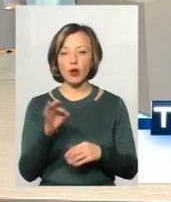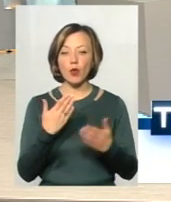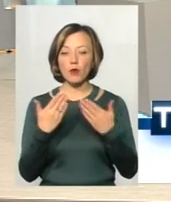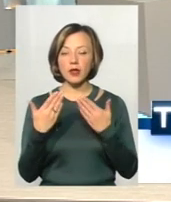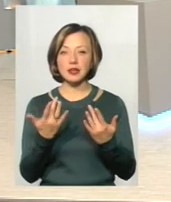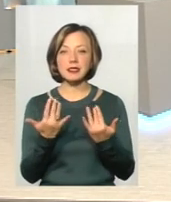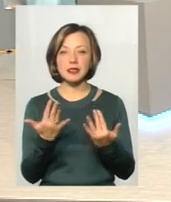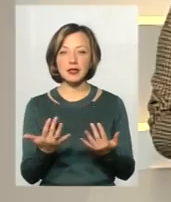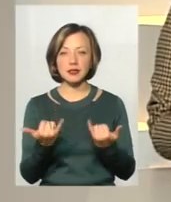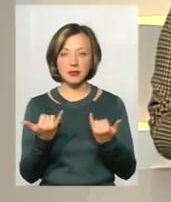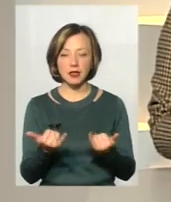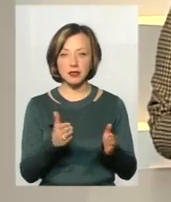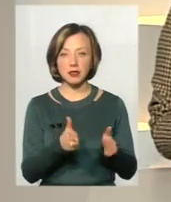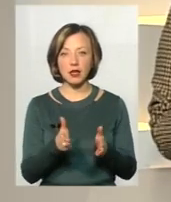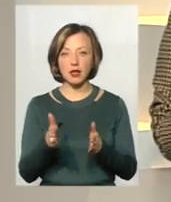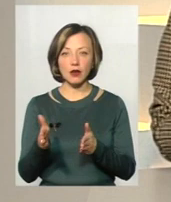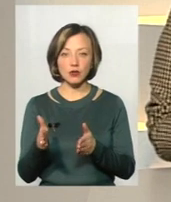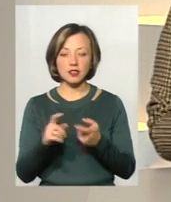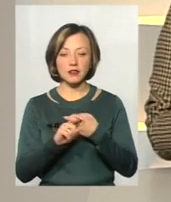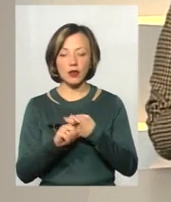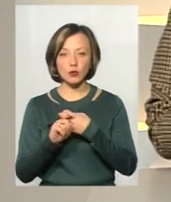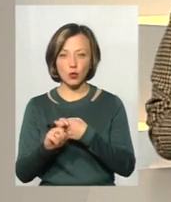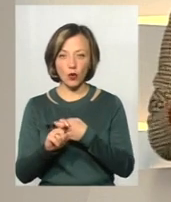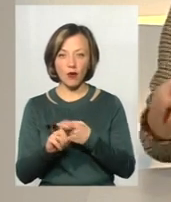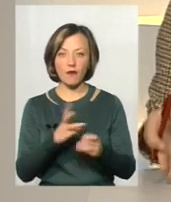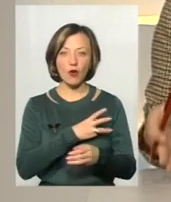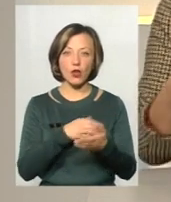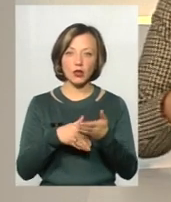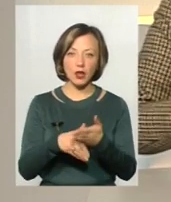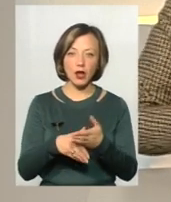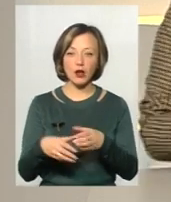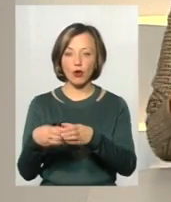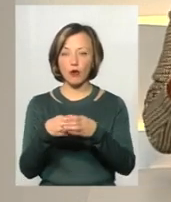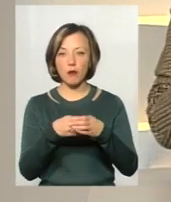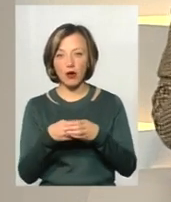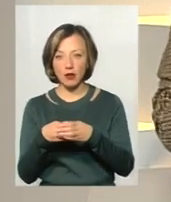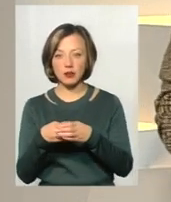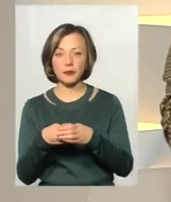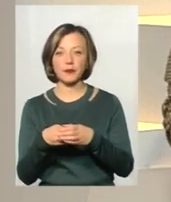зараз налагоджений зв'язок? Волонтери, громада, волонтери,